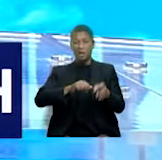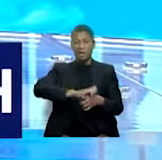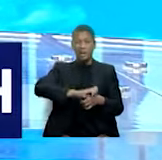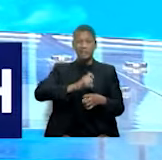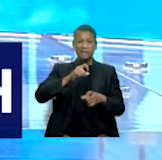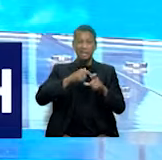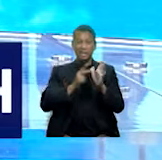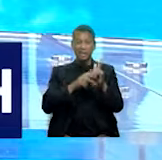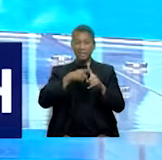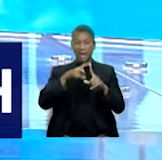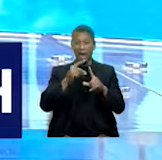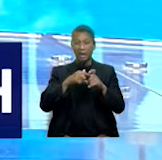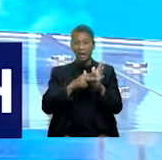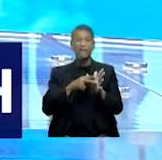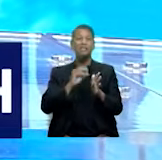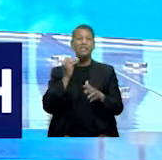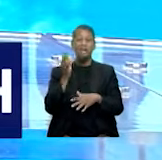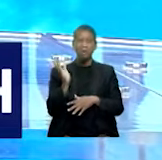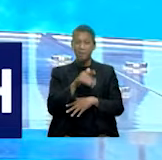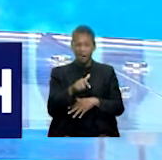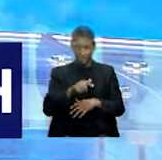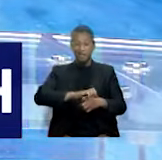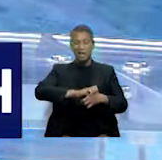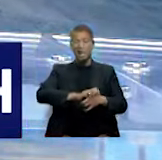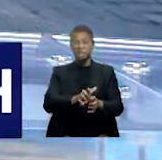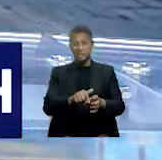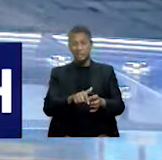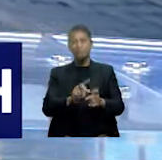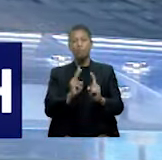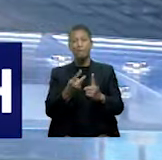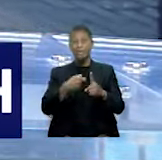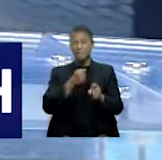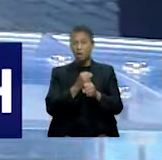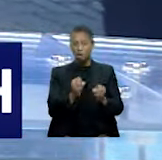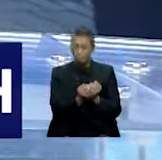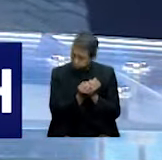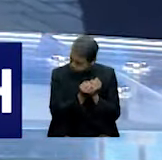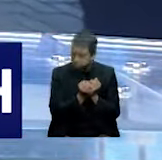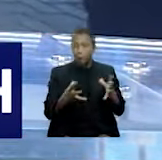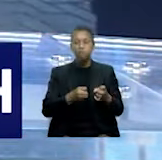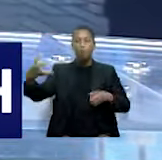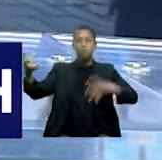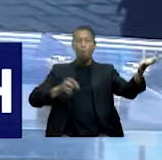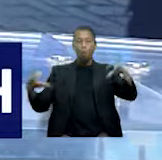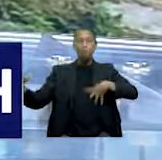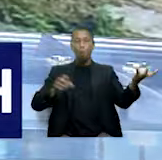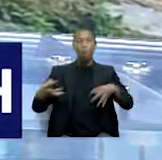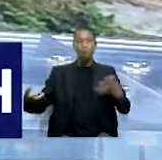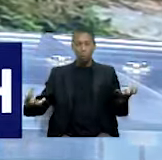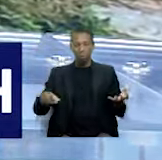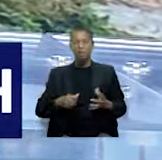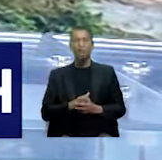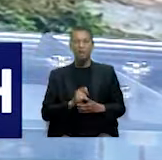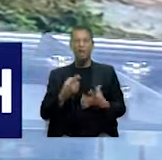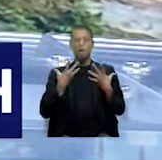kg memporak-porandakan sebuah rumah di Cengkareng, Jakarta Barat hingga nyaris roboh. 3 orang penghuni rumah luka bakar terkena ledakan.